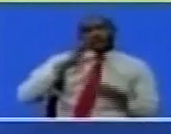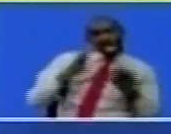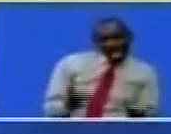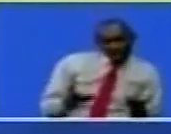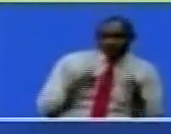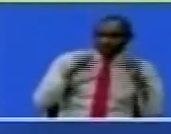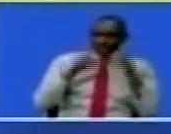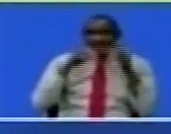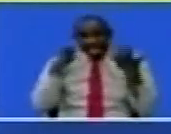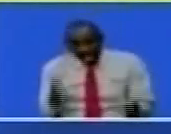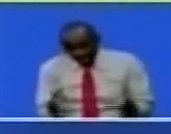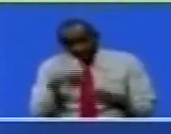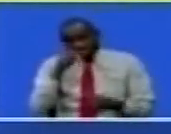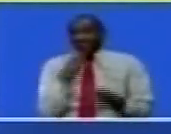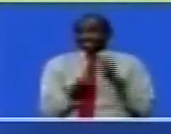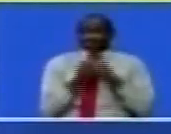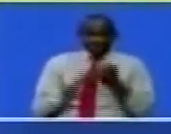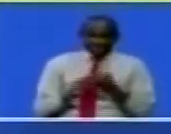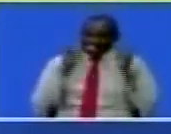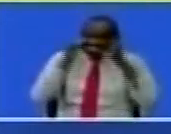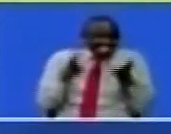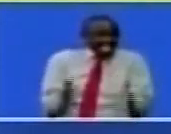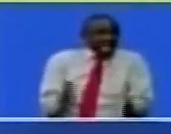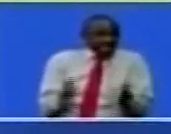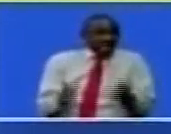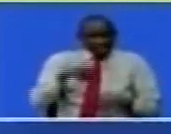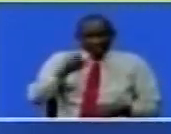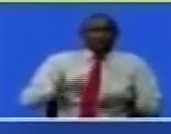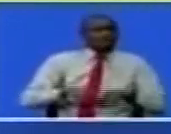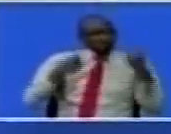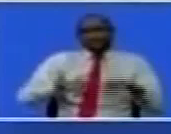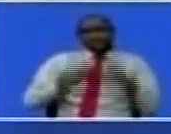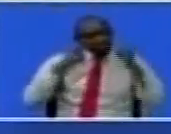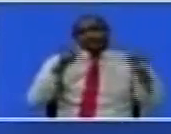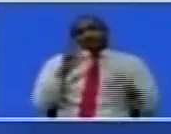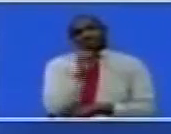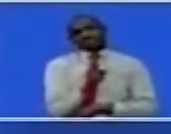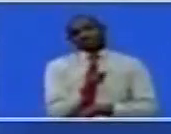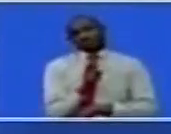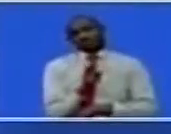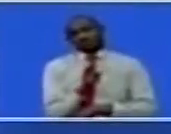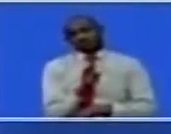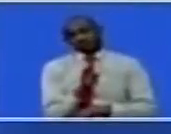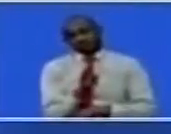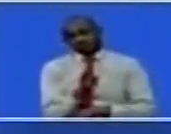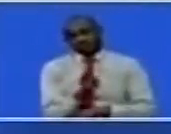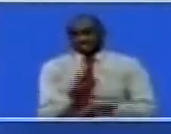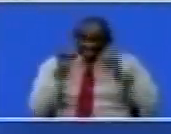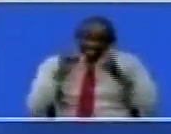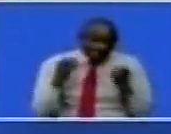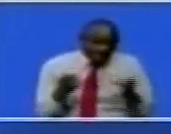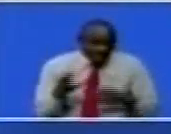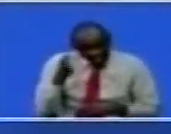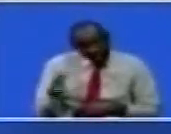huku akisema baadhi ya walimu wa siku hizi wanaharibu lugha hiyo. Lakini wengine wakifundisha,